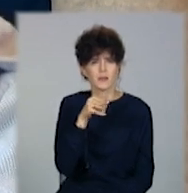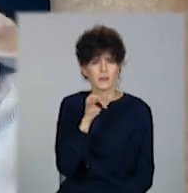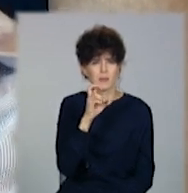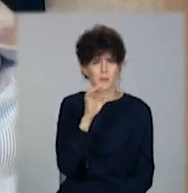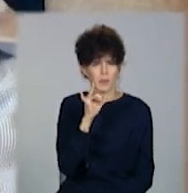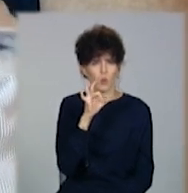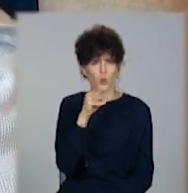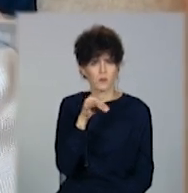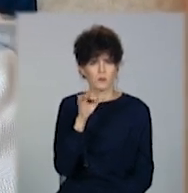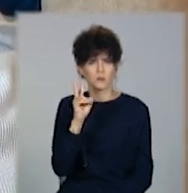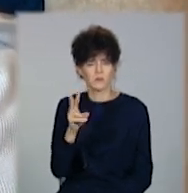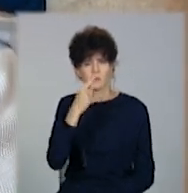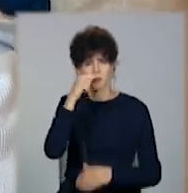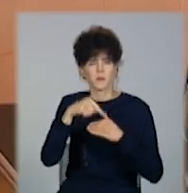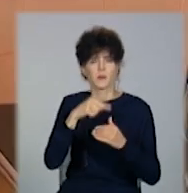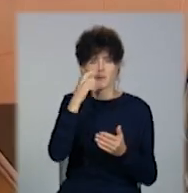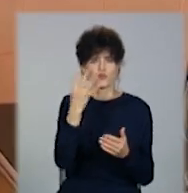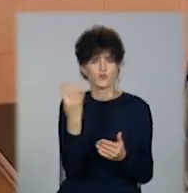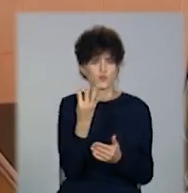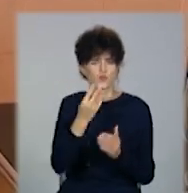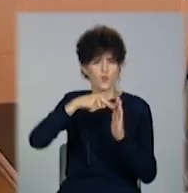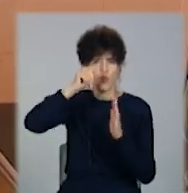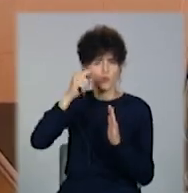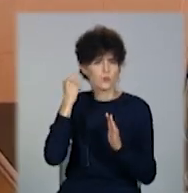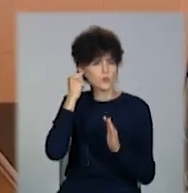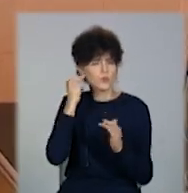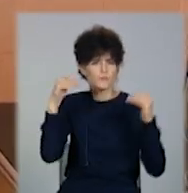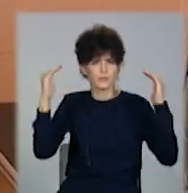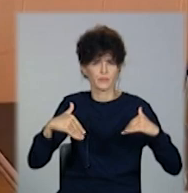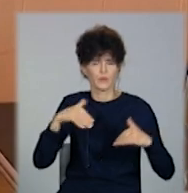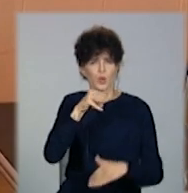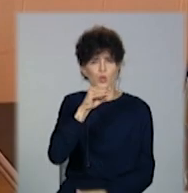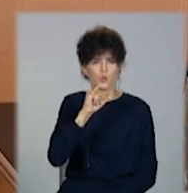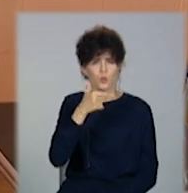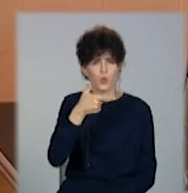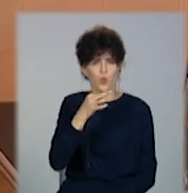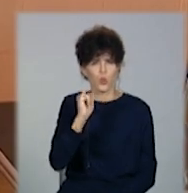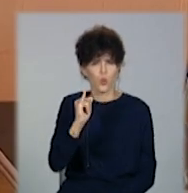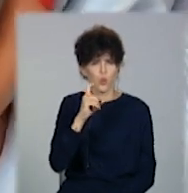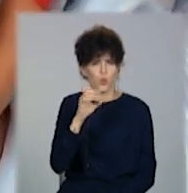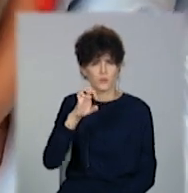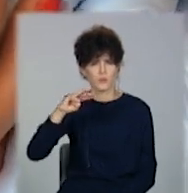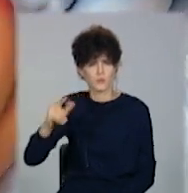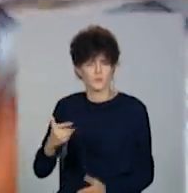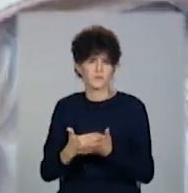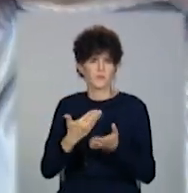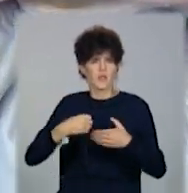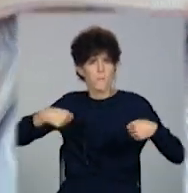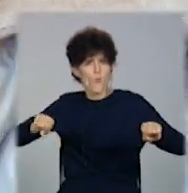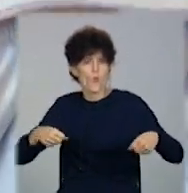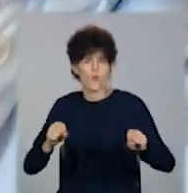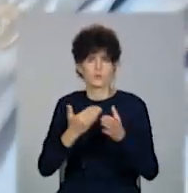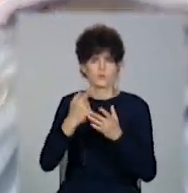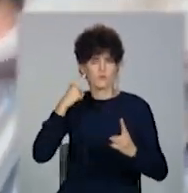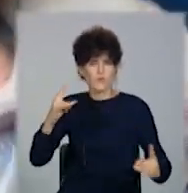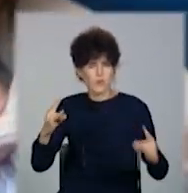у маленької 4-й ступінь тугоухості. Може розчути тільки найгучніші звуки. Крик, рев мотоцикла, гуркіт